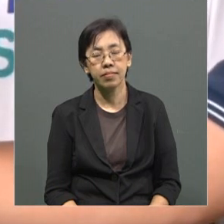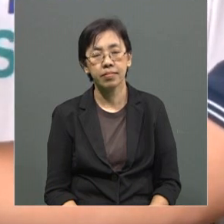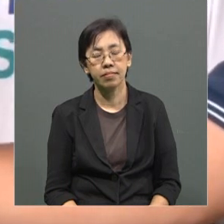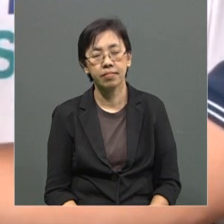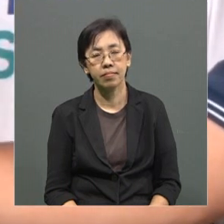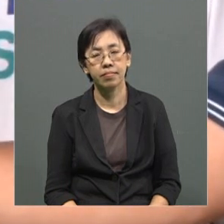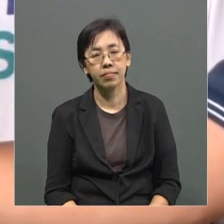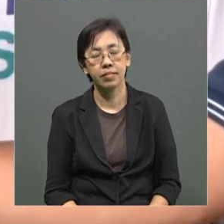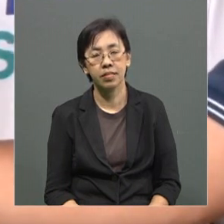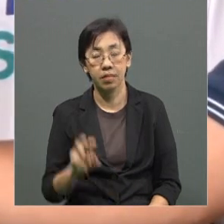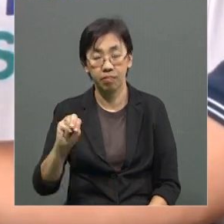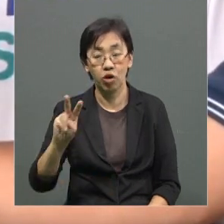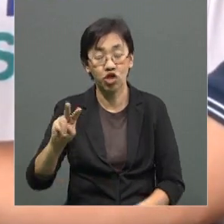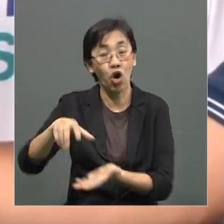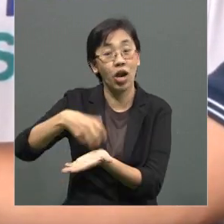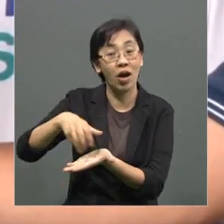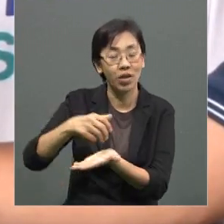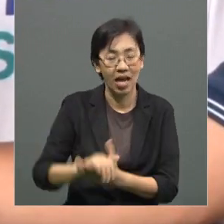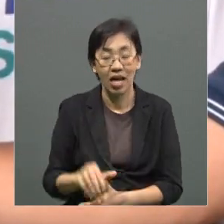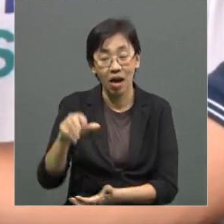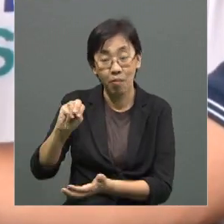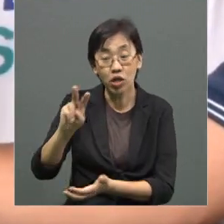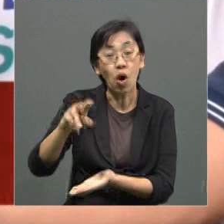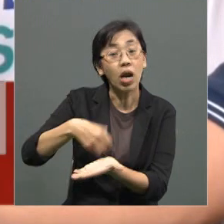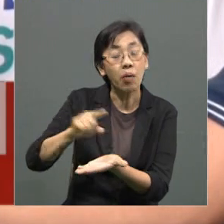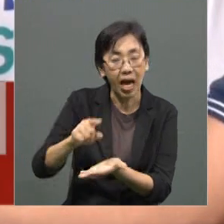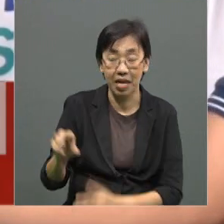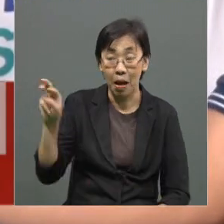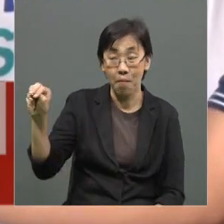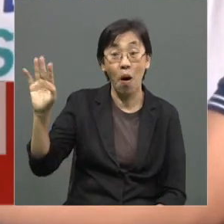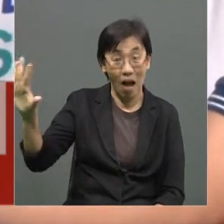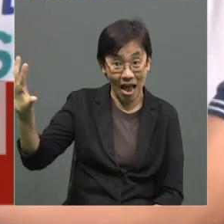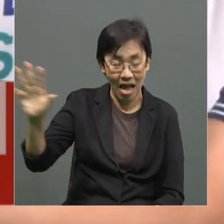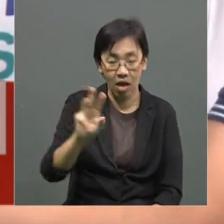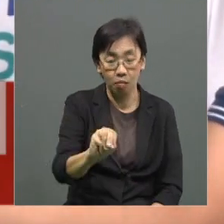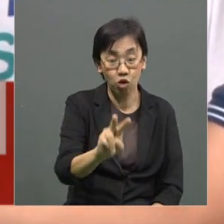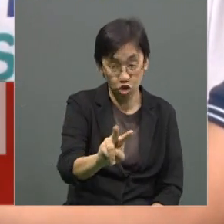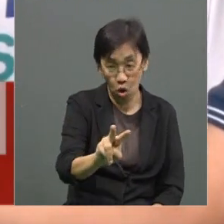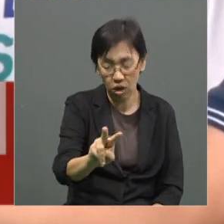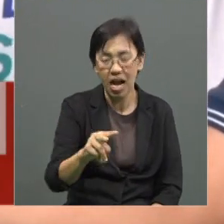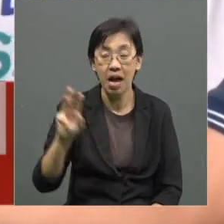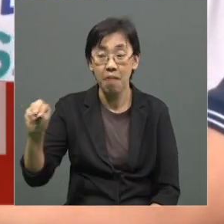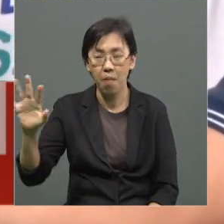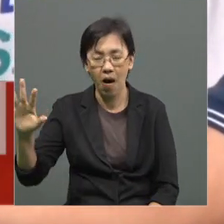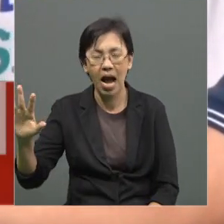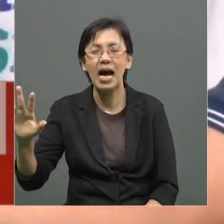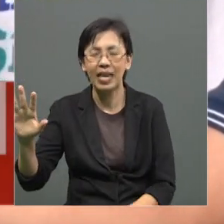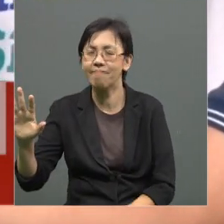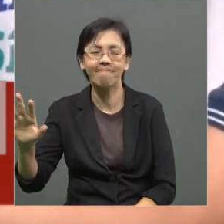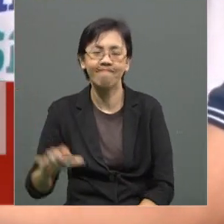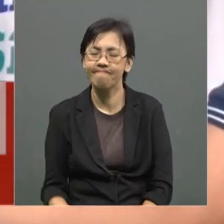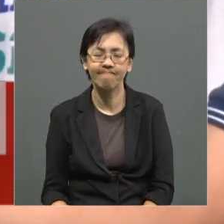ได้ฟังจากน้องม.2 เล่าอ่ะก็คือม.5 เขาก็มีการมาแบบเขาไม่จบกับลูกเราด้วยแต่ถึงยัง